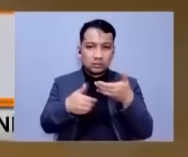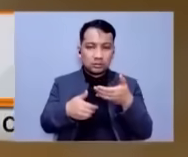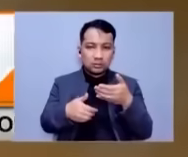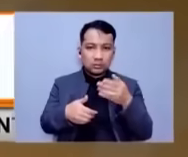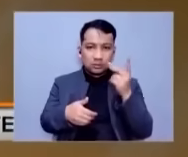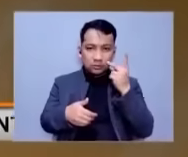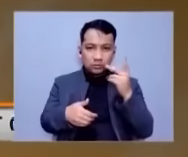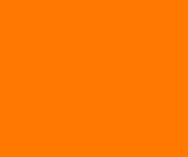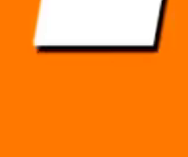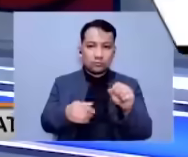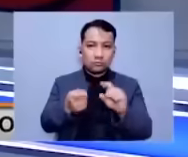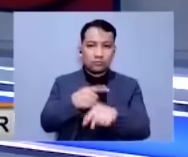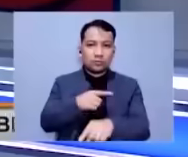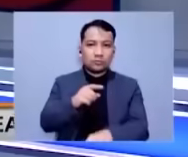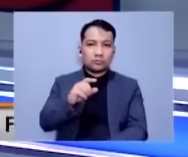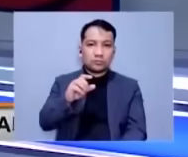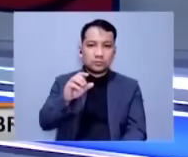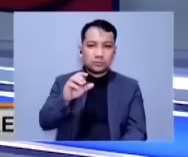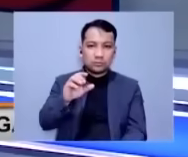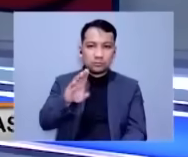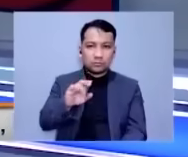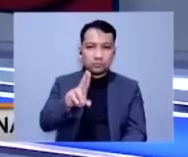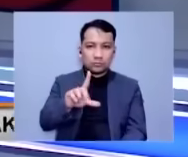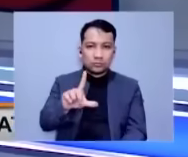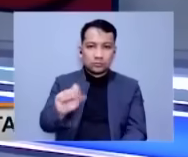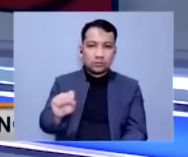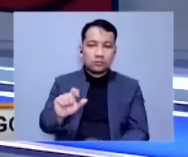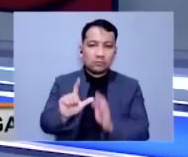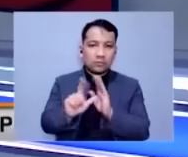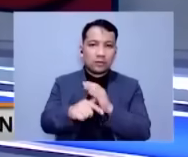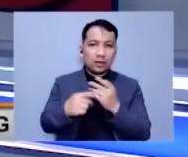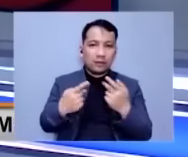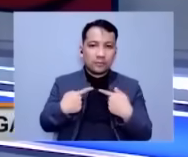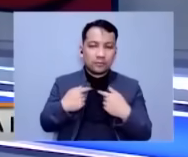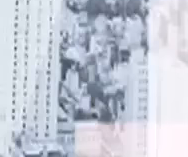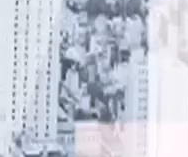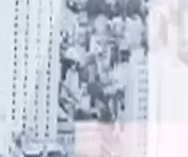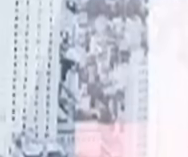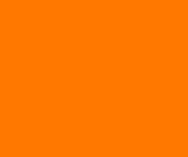Chicago Bulls. Huwag kayong alis mga kapatid, sports pa tayo mamaya.